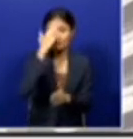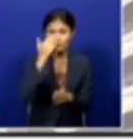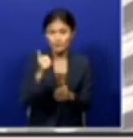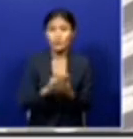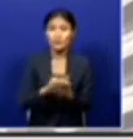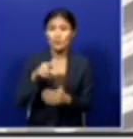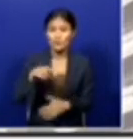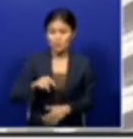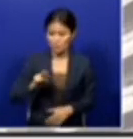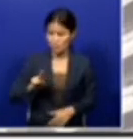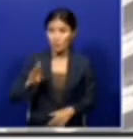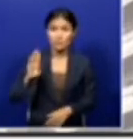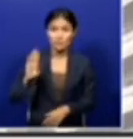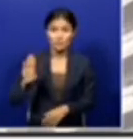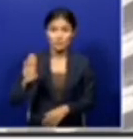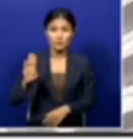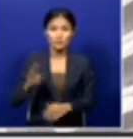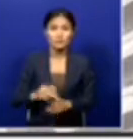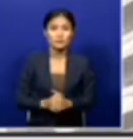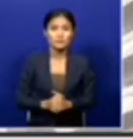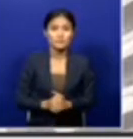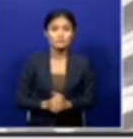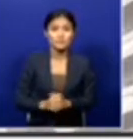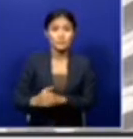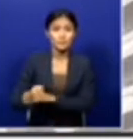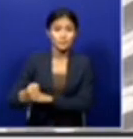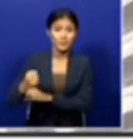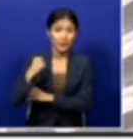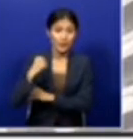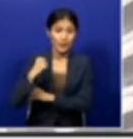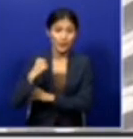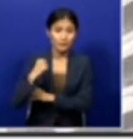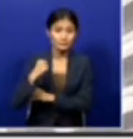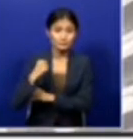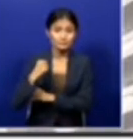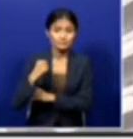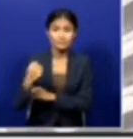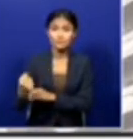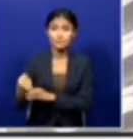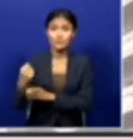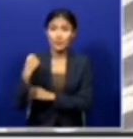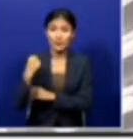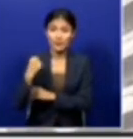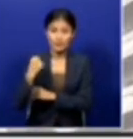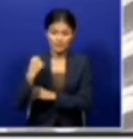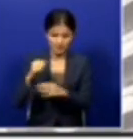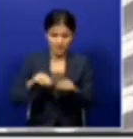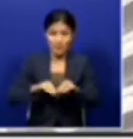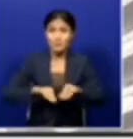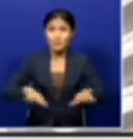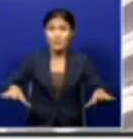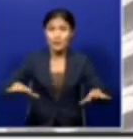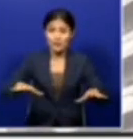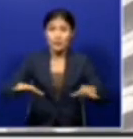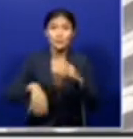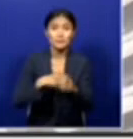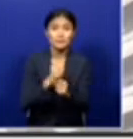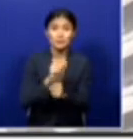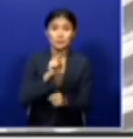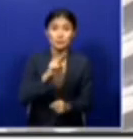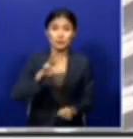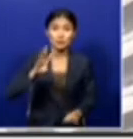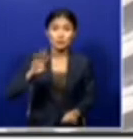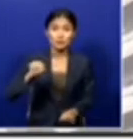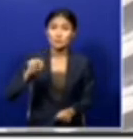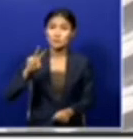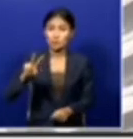ตินะครับกระจายอำนาจปีพุทธศักราช2542เขามีเขียนไว้ชัดเจนท่